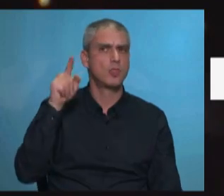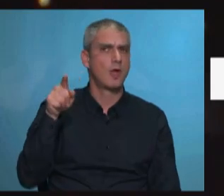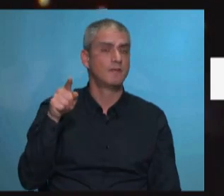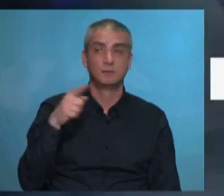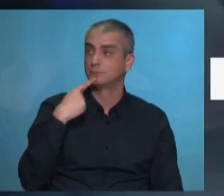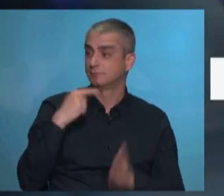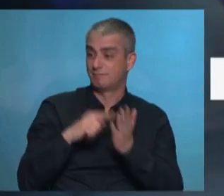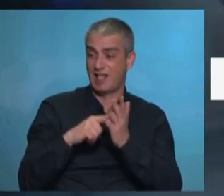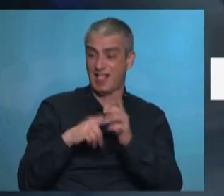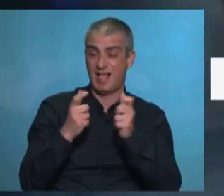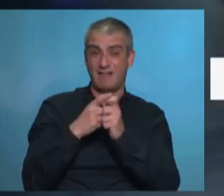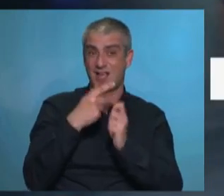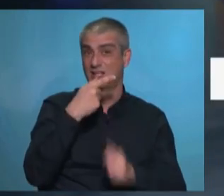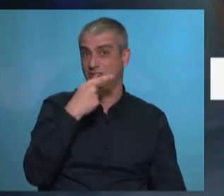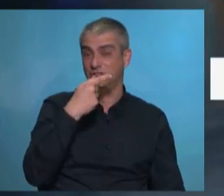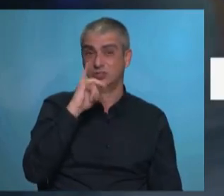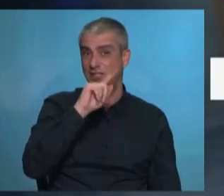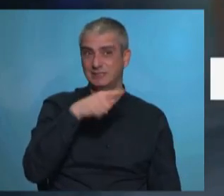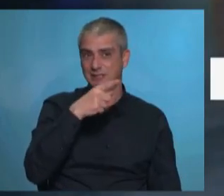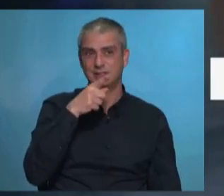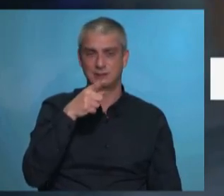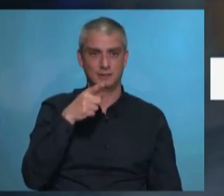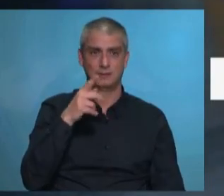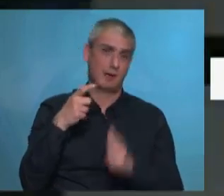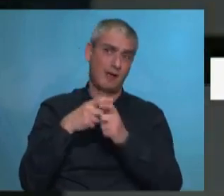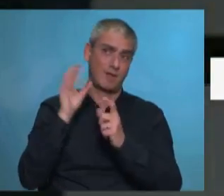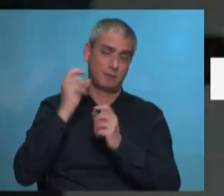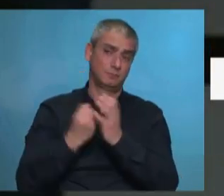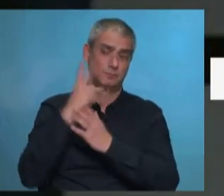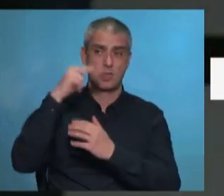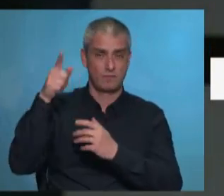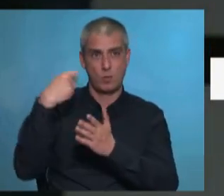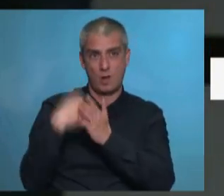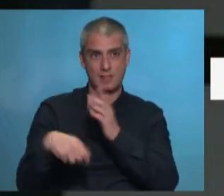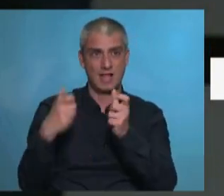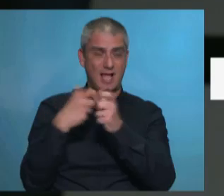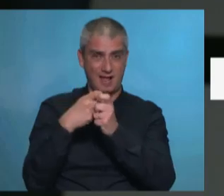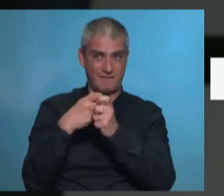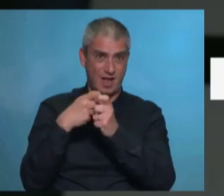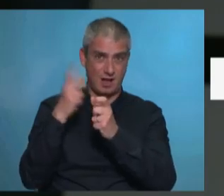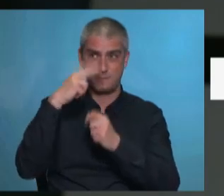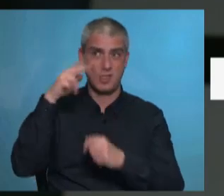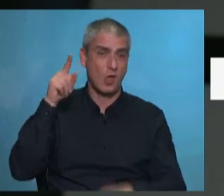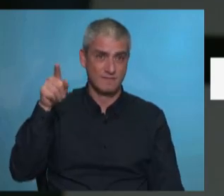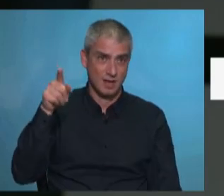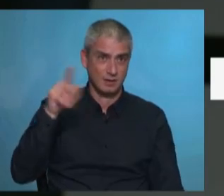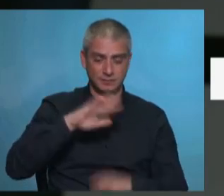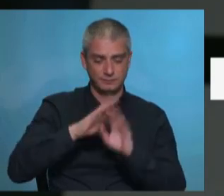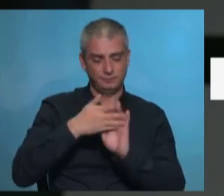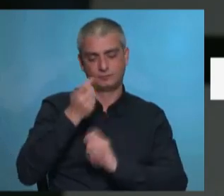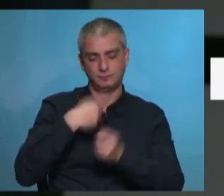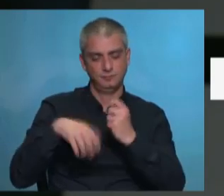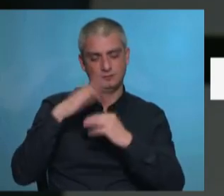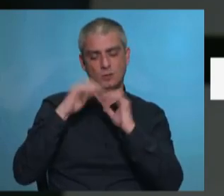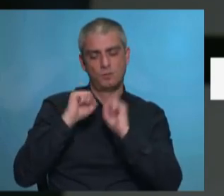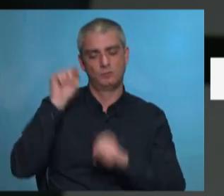החברה של ג'יי-זי, טיידל, היא פרקטיקלי נורווגית. הוא קנה אותה מחברת אם נורווגית, וכל העסקים היו מבוססים